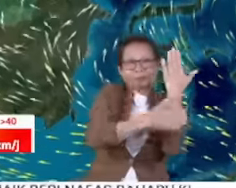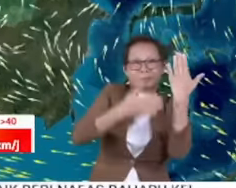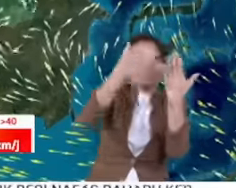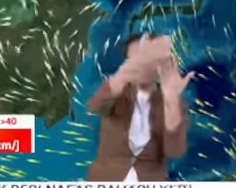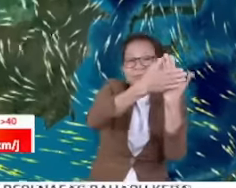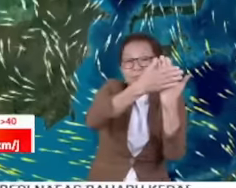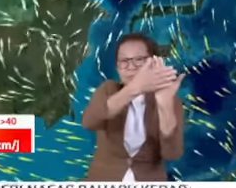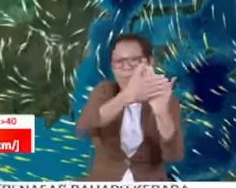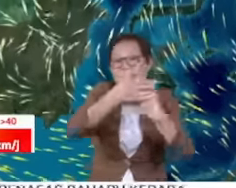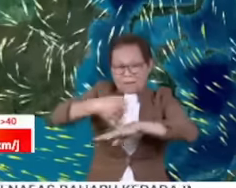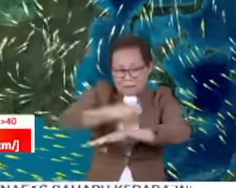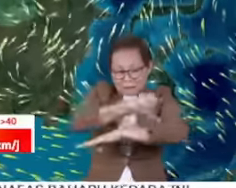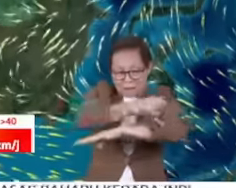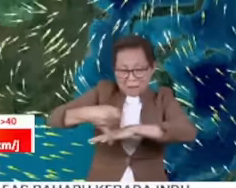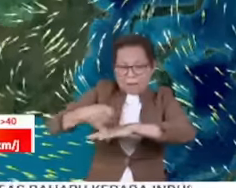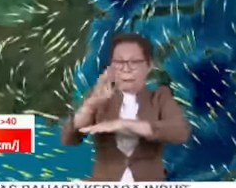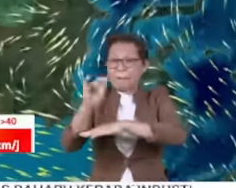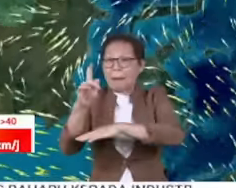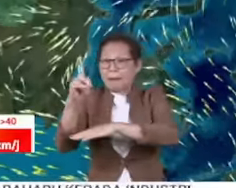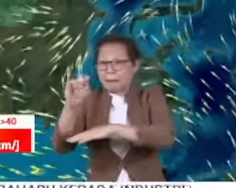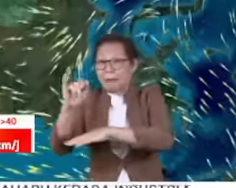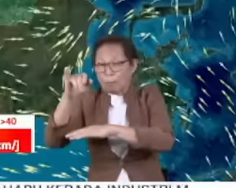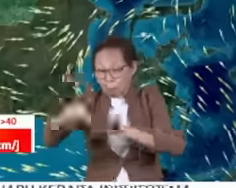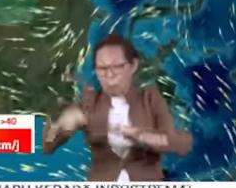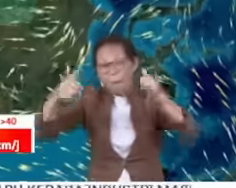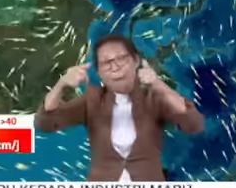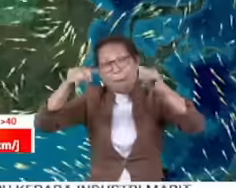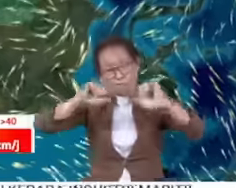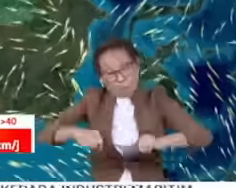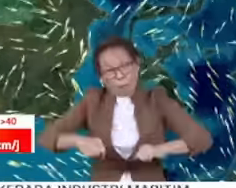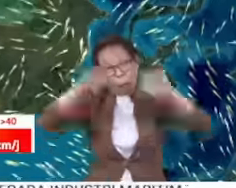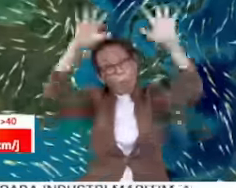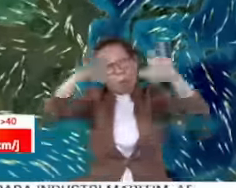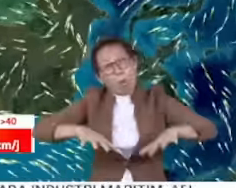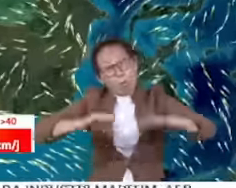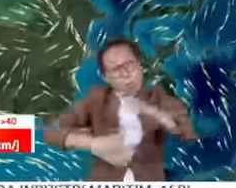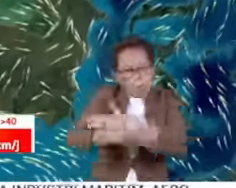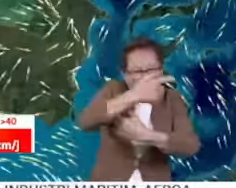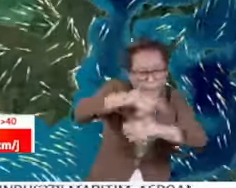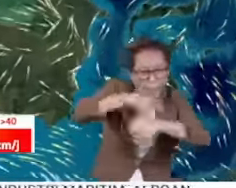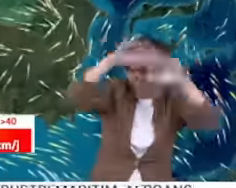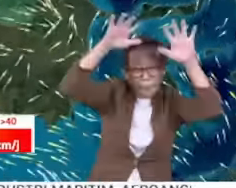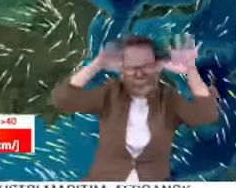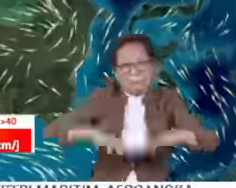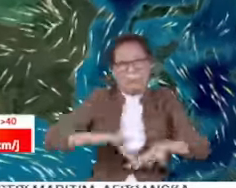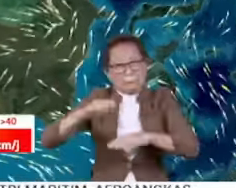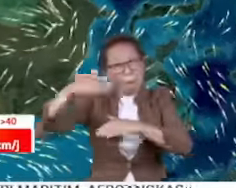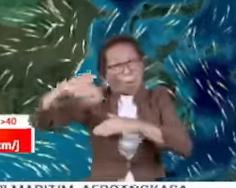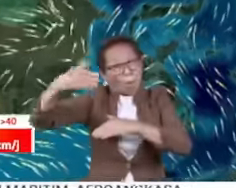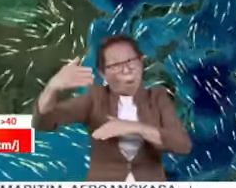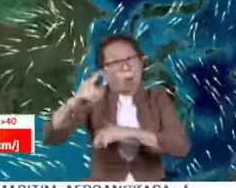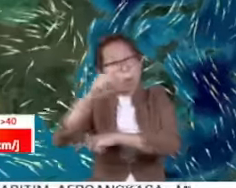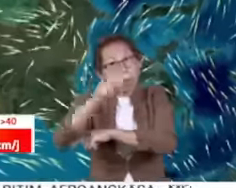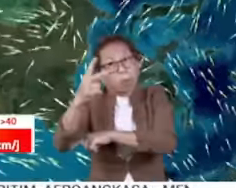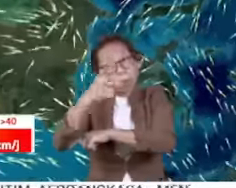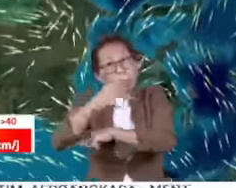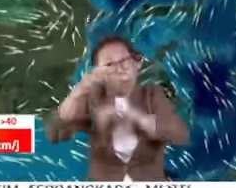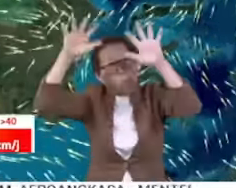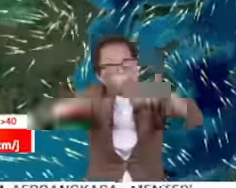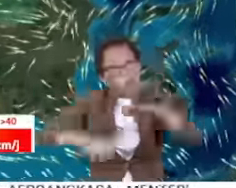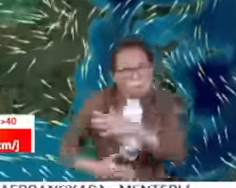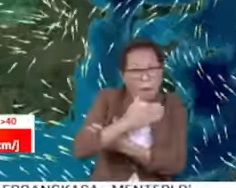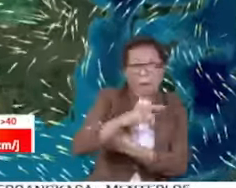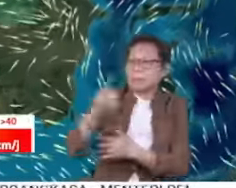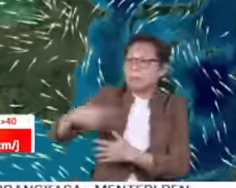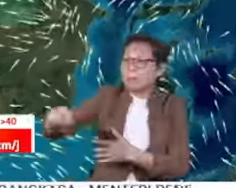gadis sambada juga boleh berlaku yang ini akan menyebabkan hujan lebat terutamanya pada waktu pagi juga untuk beberapa hari yang akan datang Oleh itu orang